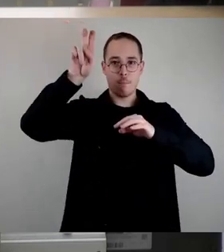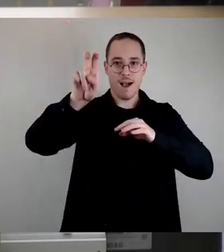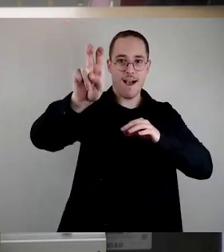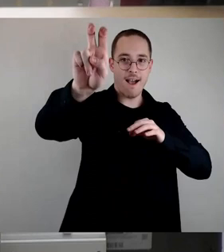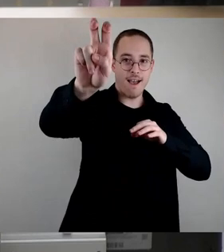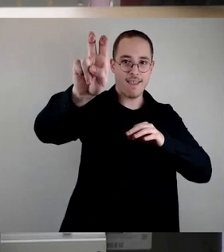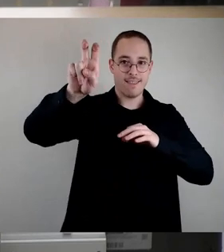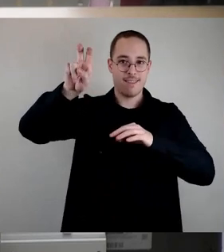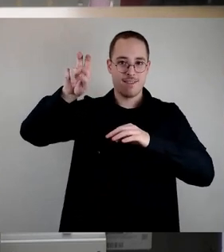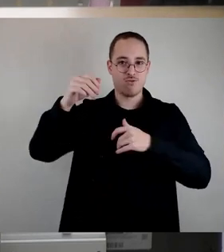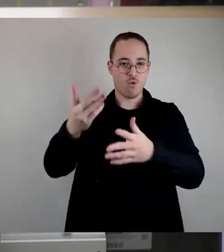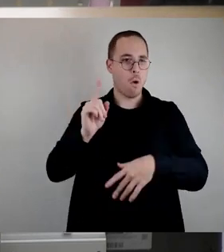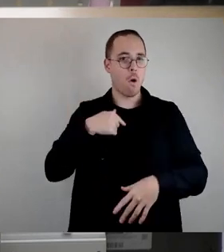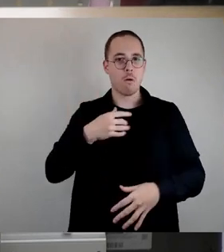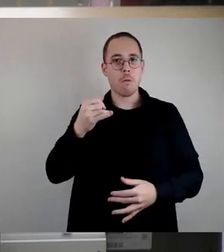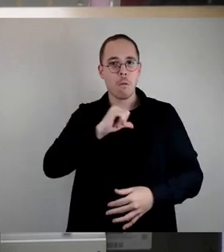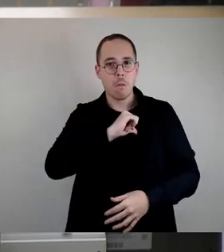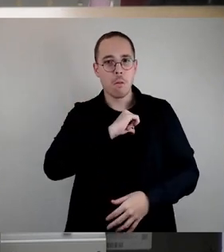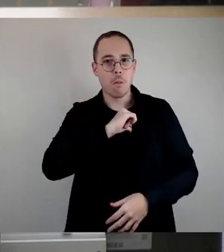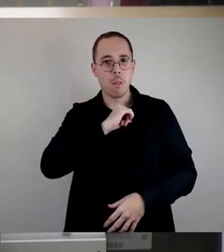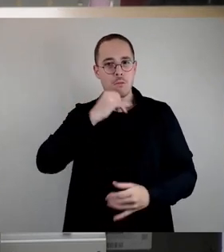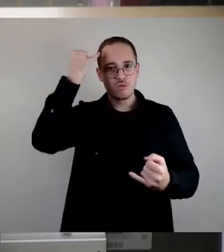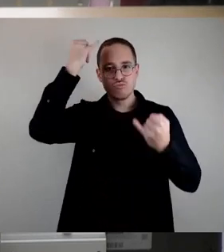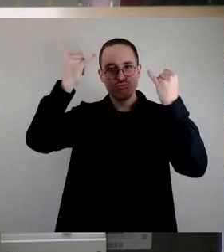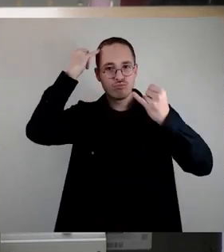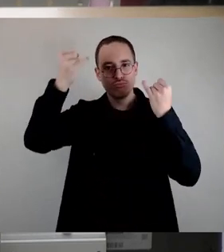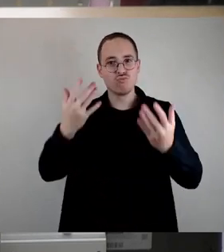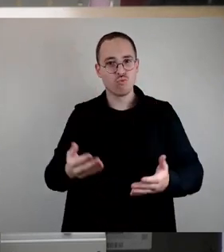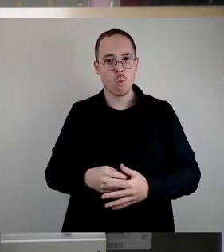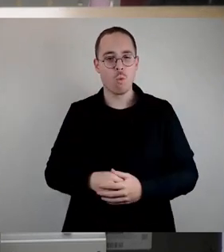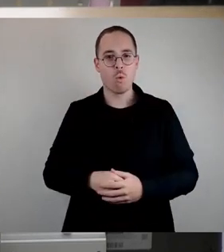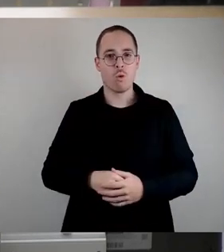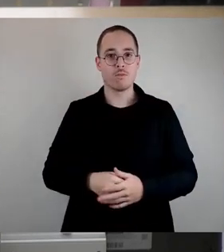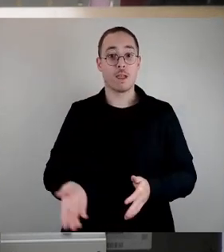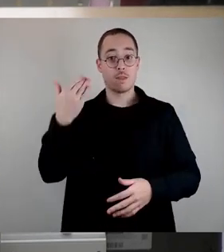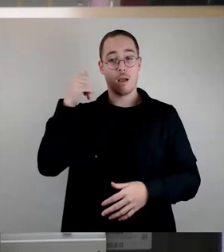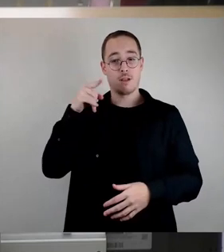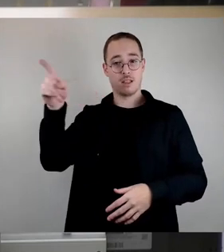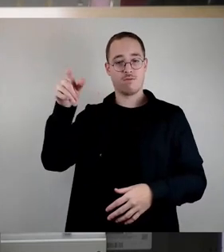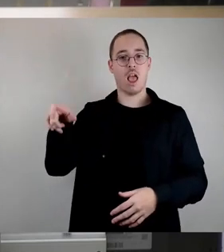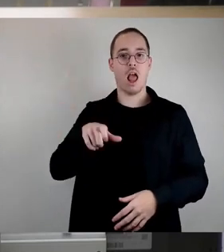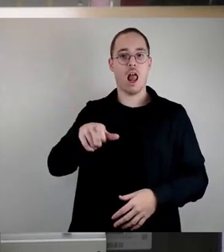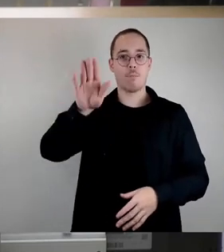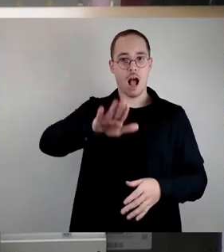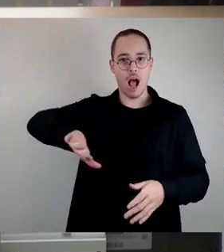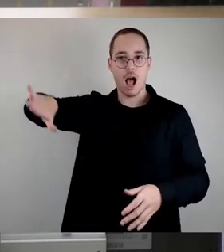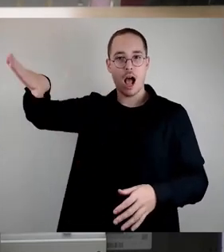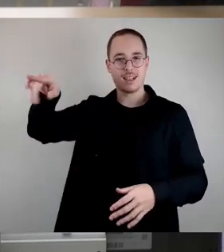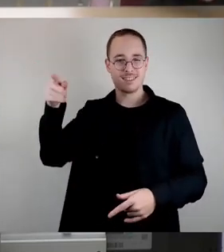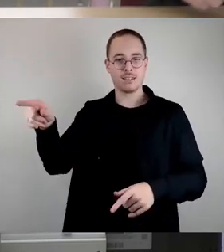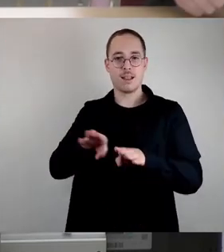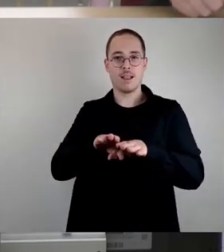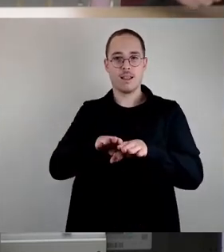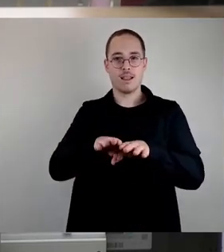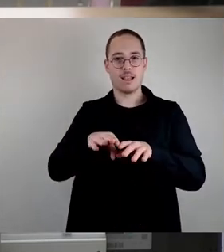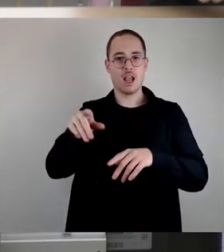alle, was damals am Elbhang in Loschwitz gebaut wurde, das ist ein Thema, was heute noch trägt, was heute noch die Leute interessiert.